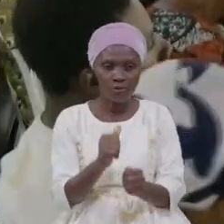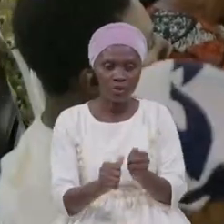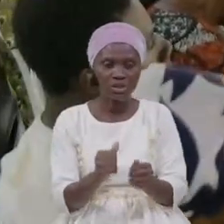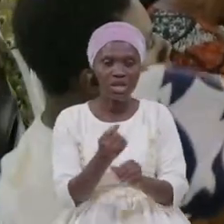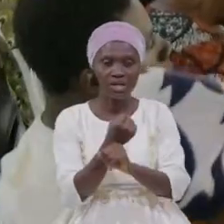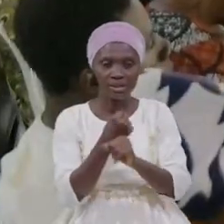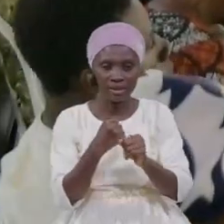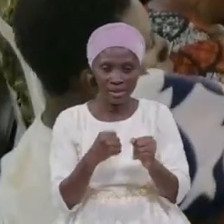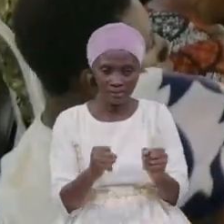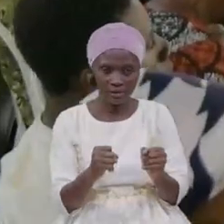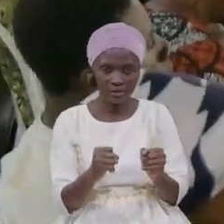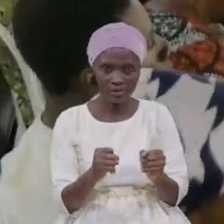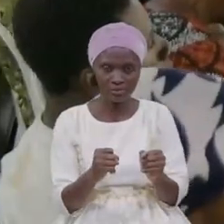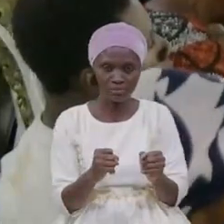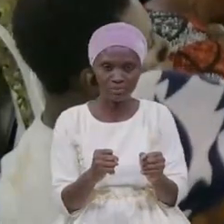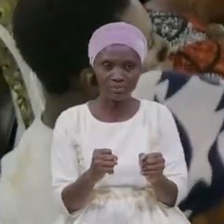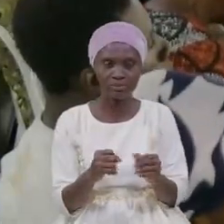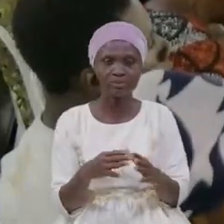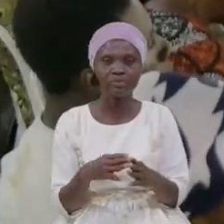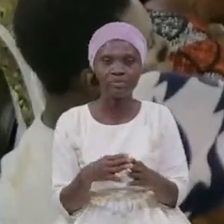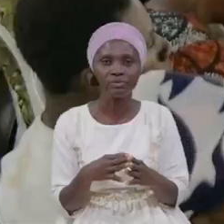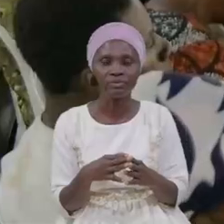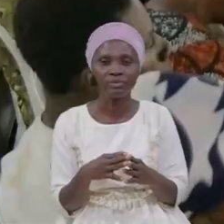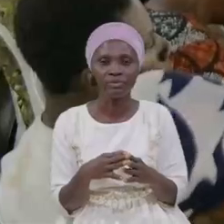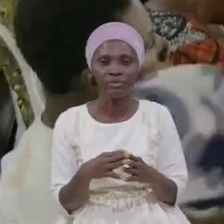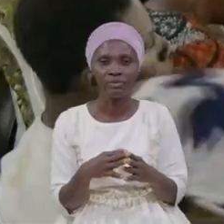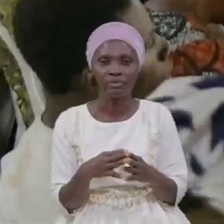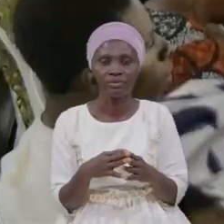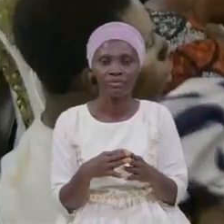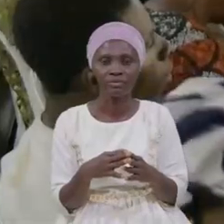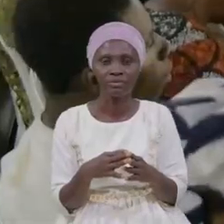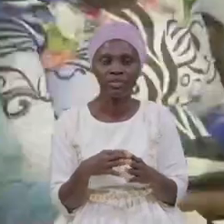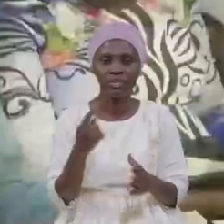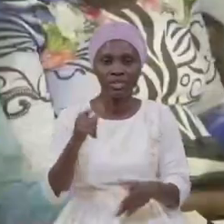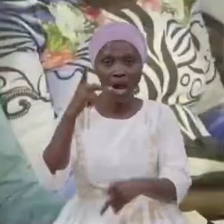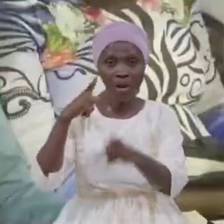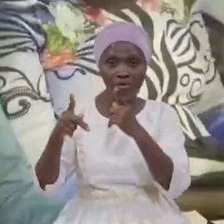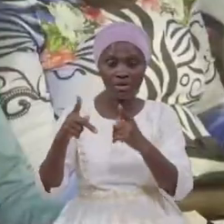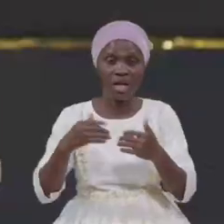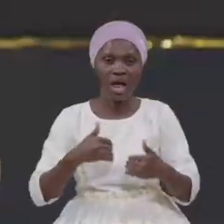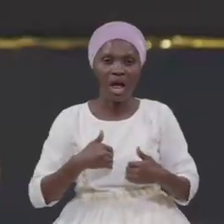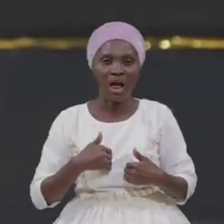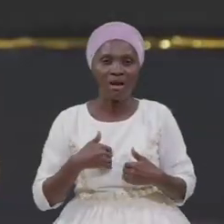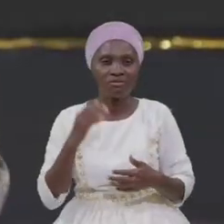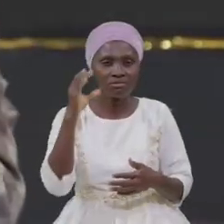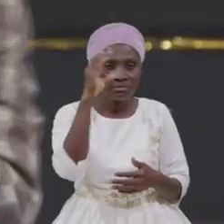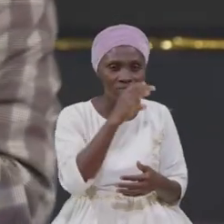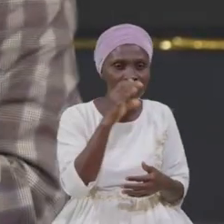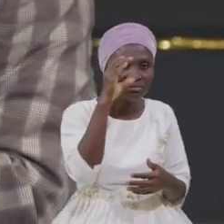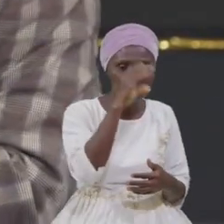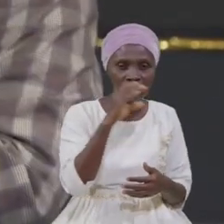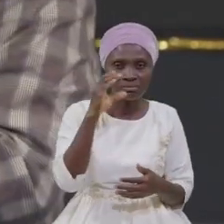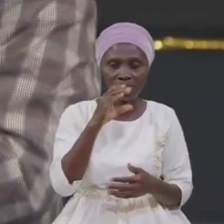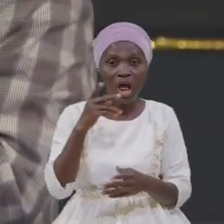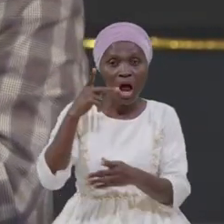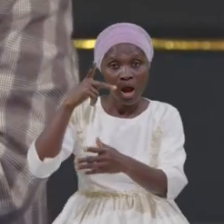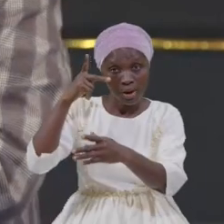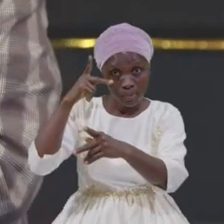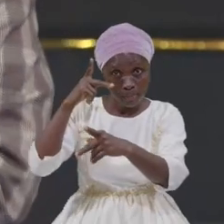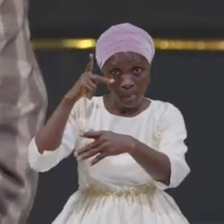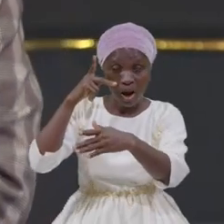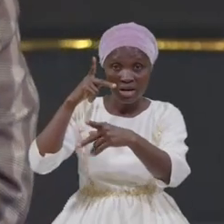vous obtiendrez le salut de vos âmes, dont les prophètes ont parlé dans l'Ancien Testament.